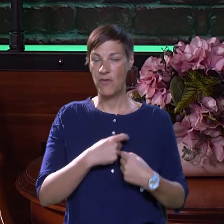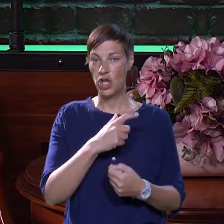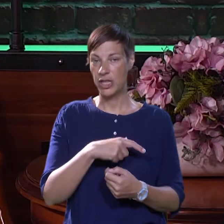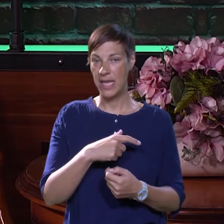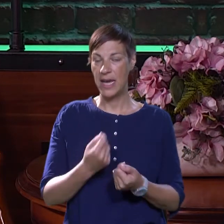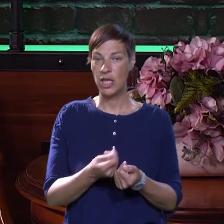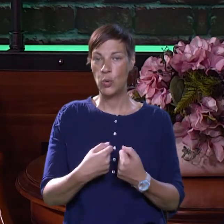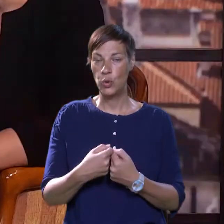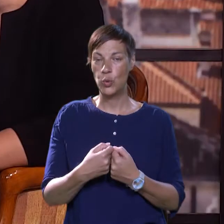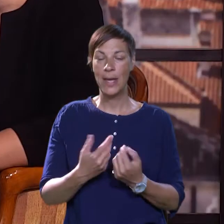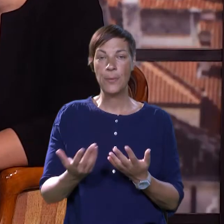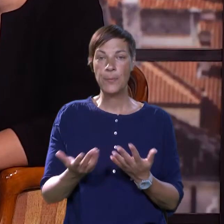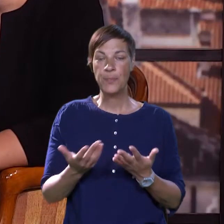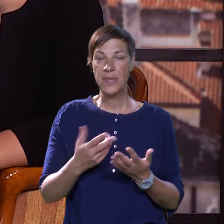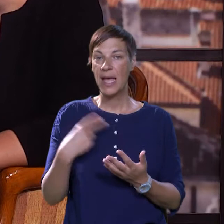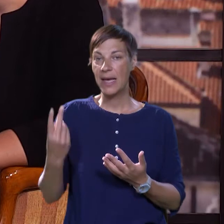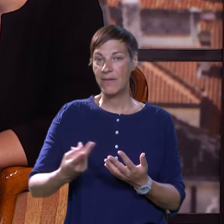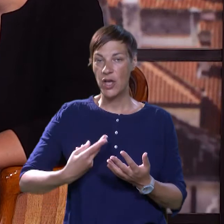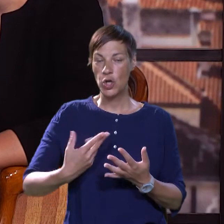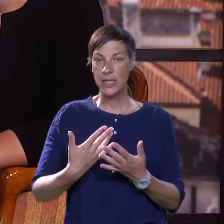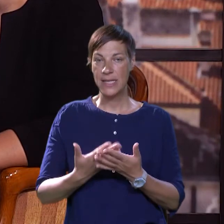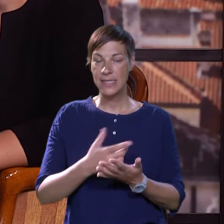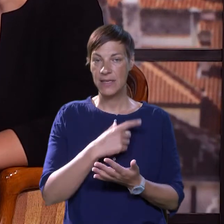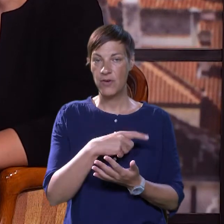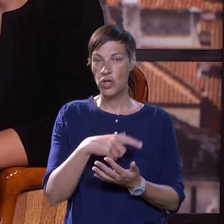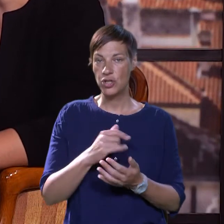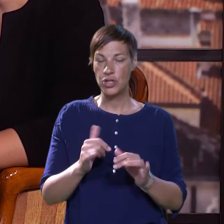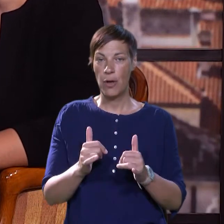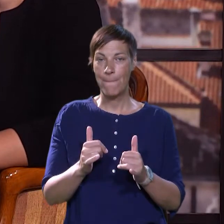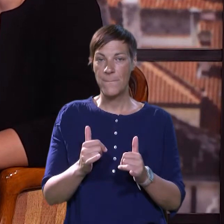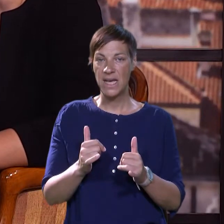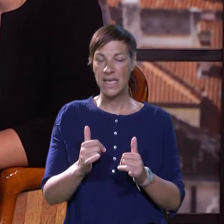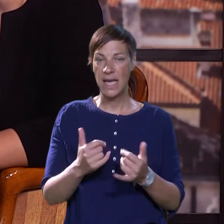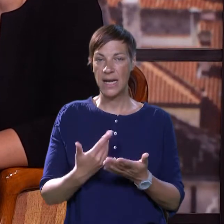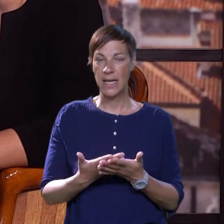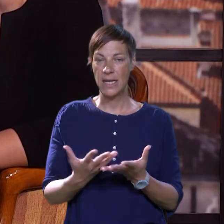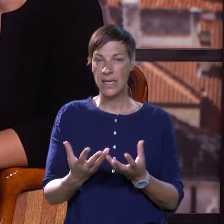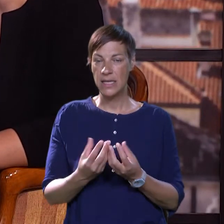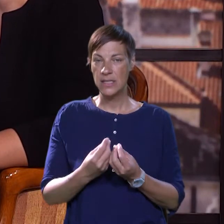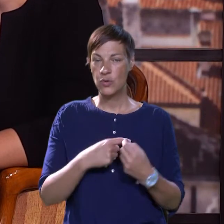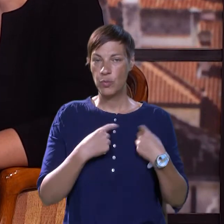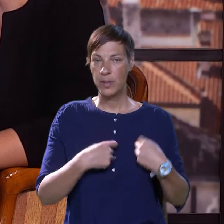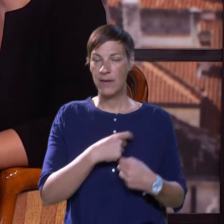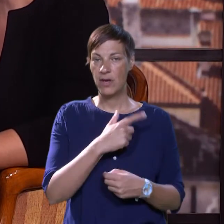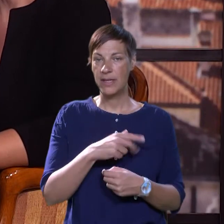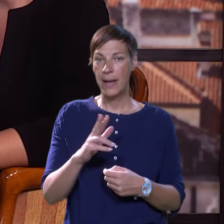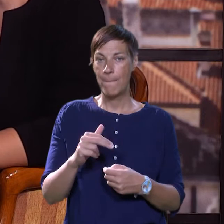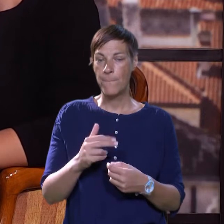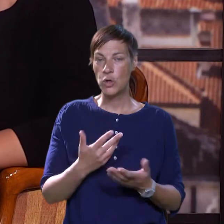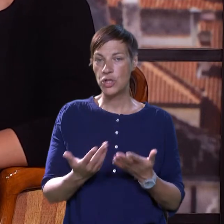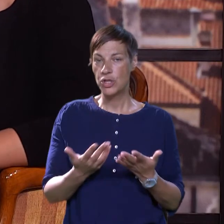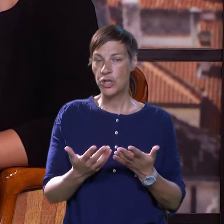i zadataka. Kakav je odaziv ljudi? Je li u skupinu volontera postoji